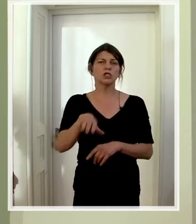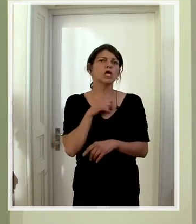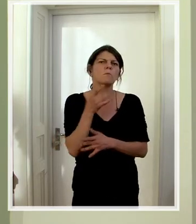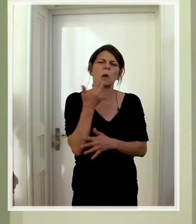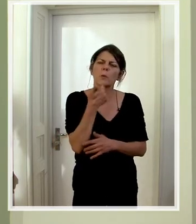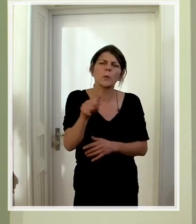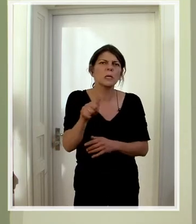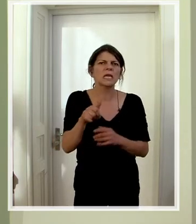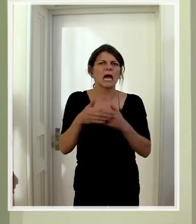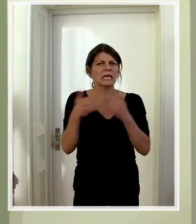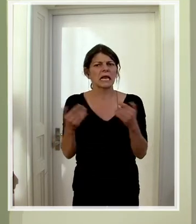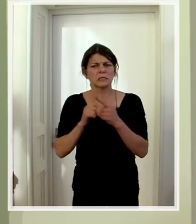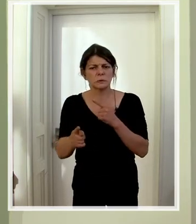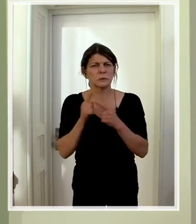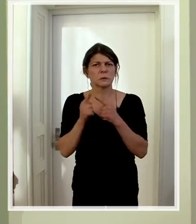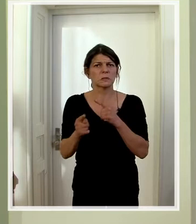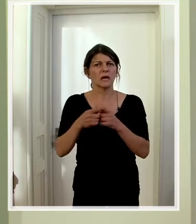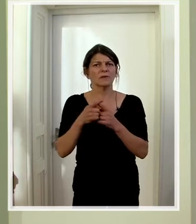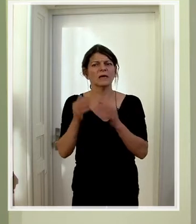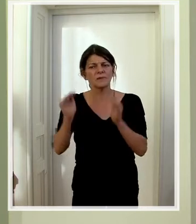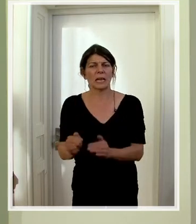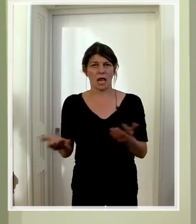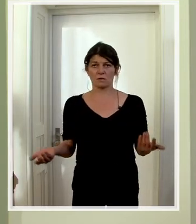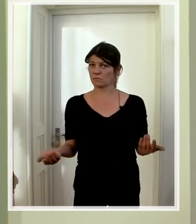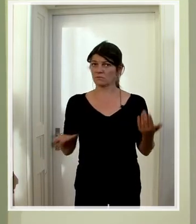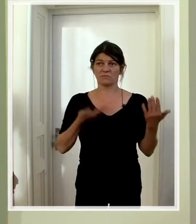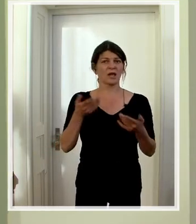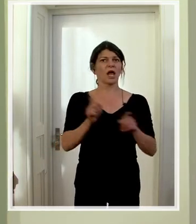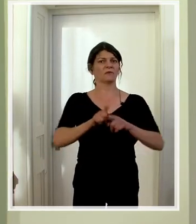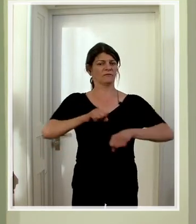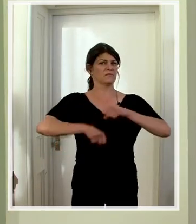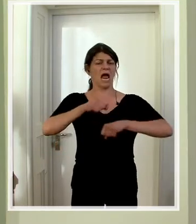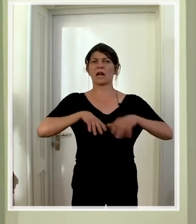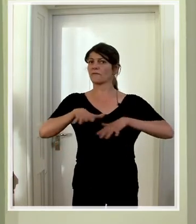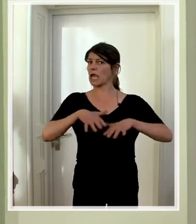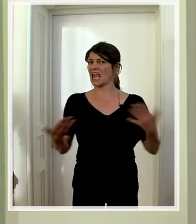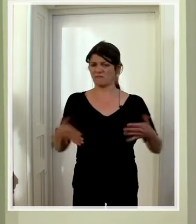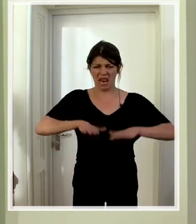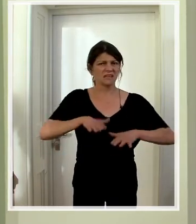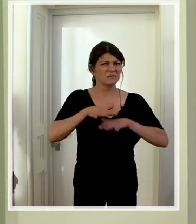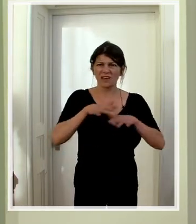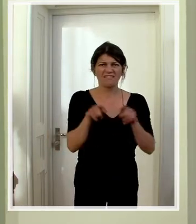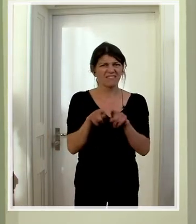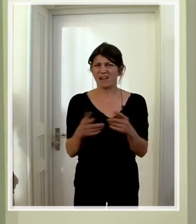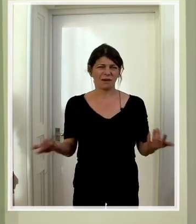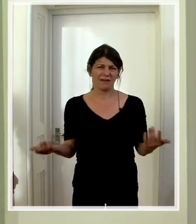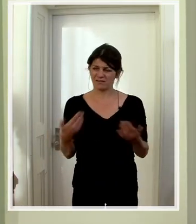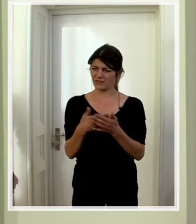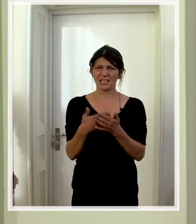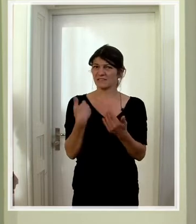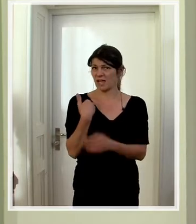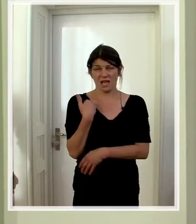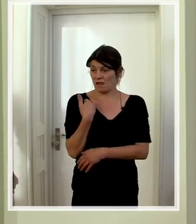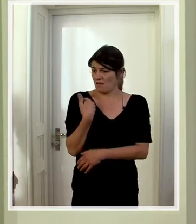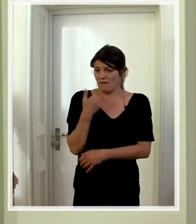hundert Grenzübertritt weg. Das ist etwas in der Grössenordnung wie der Fahrradverkehr, Langsamverkehr. Also von dort her gesehen kann man beim besten